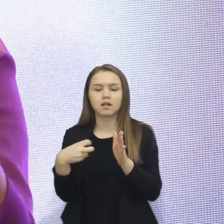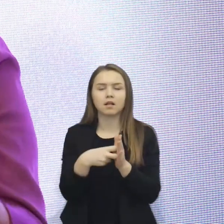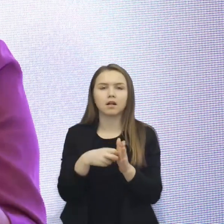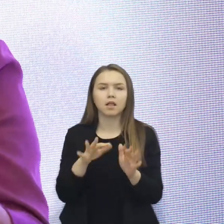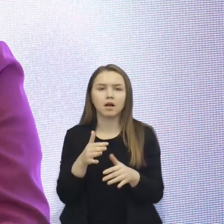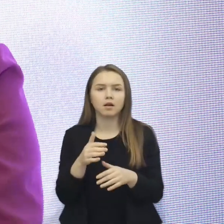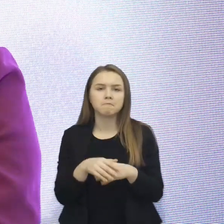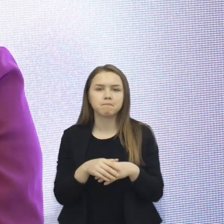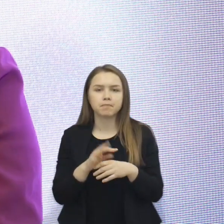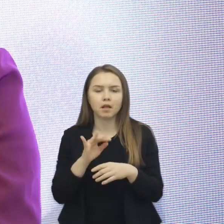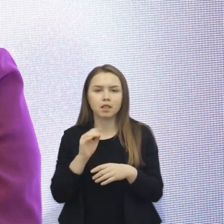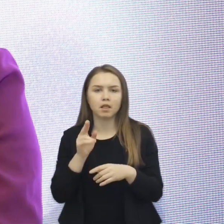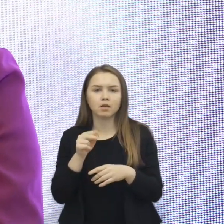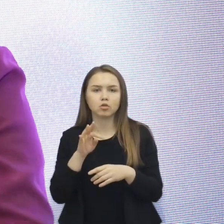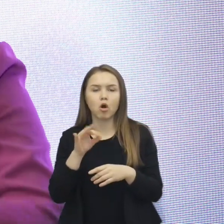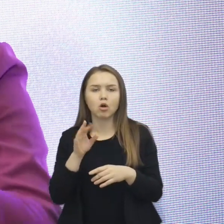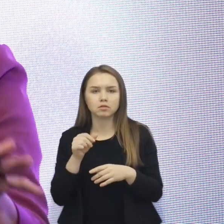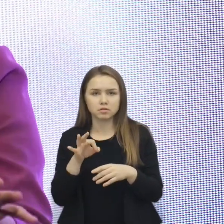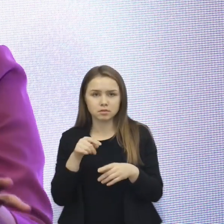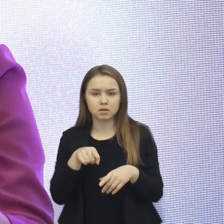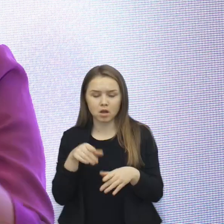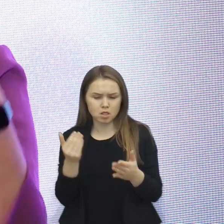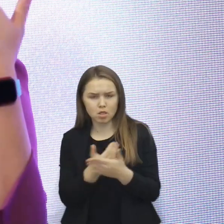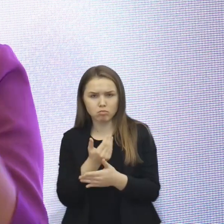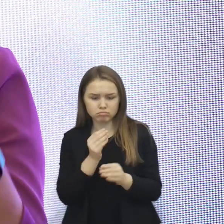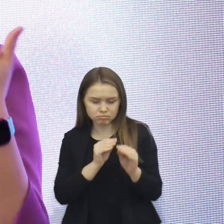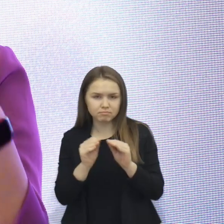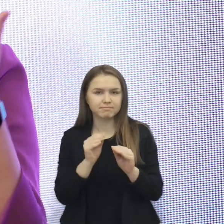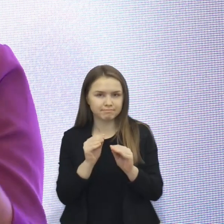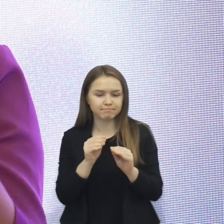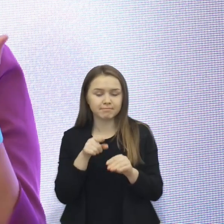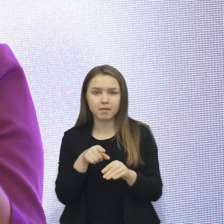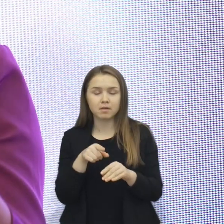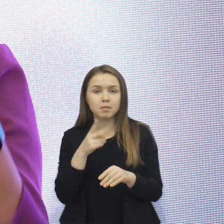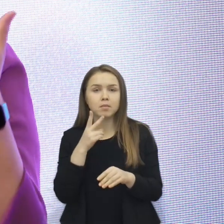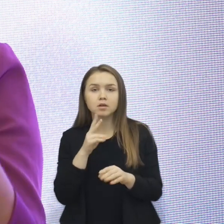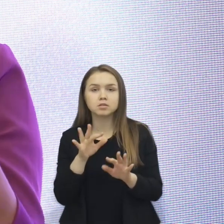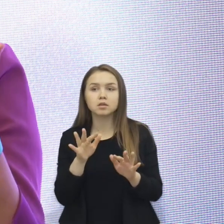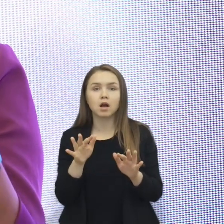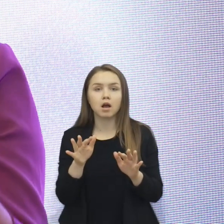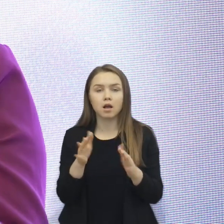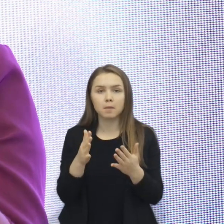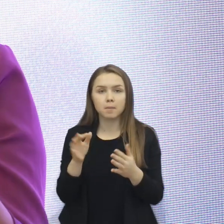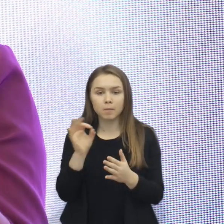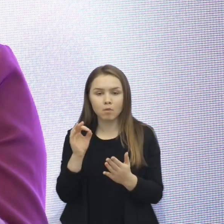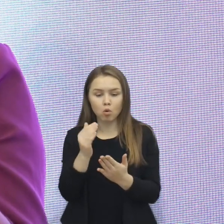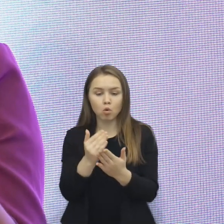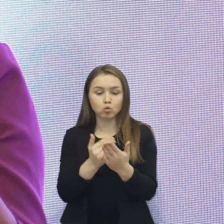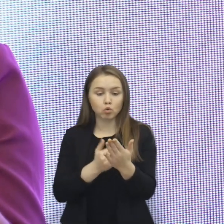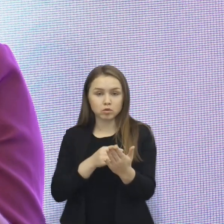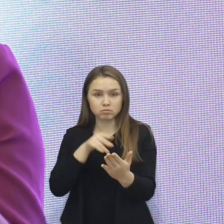į TikToką, sakykime, ar ne, visiškai su nauju profiliu, pasižiūrėti, kaip greitai jį pasiekė būtent tas turinys, kuris